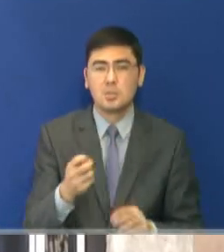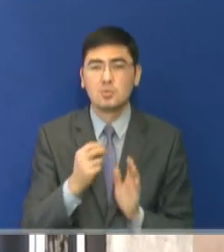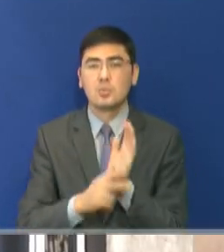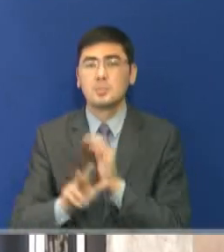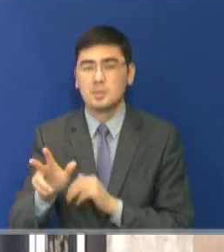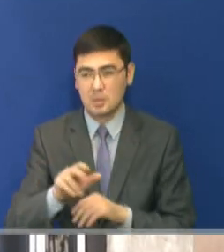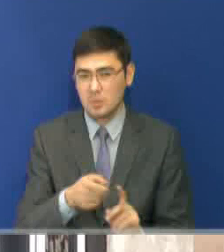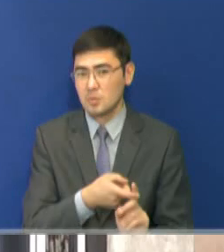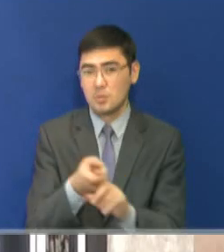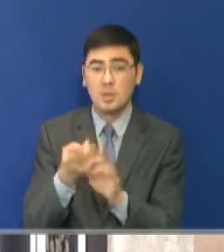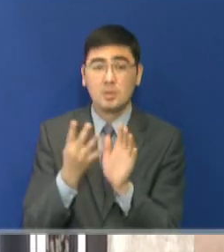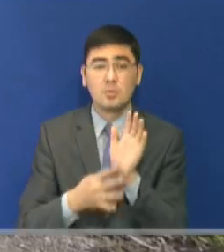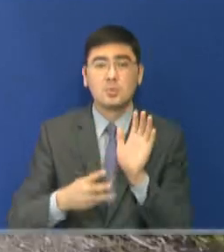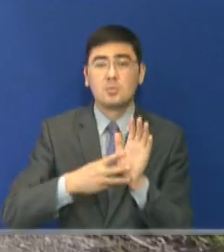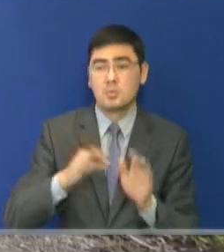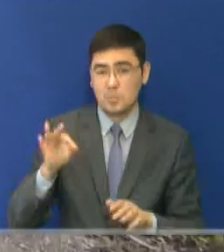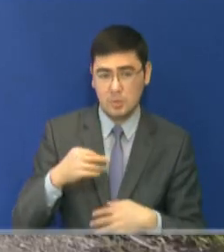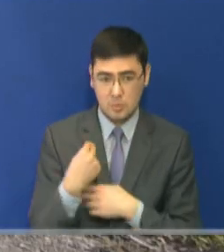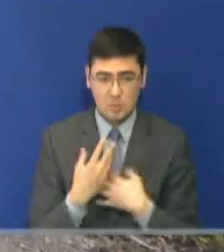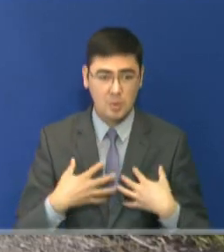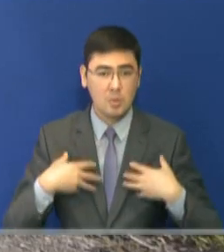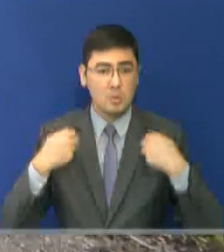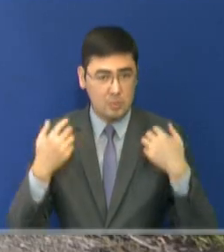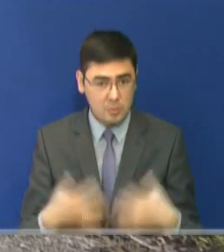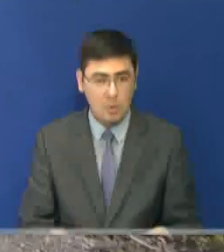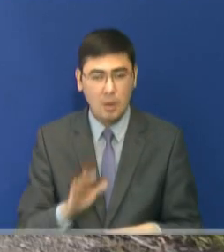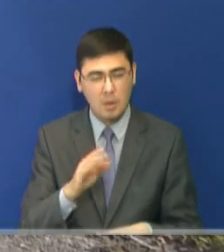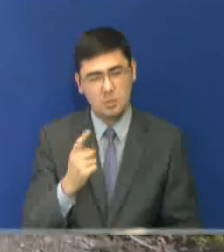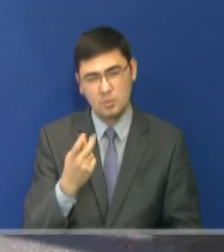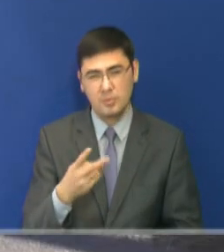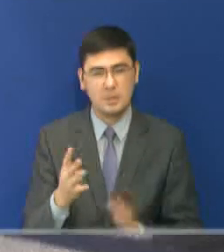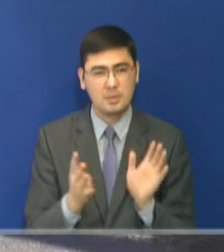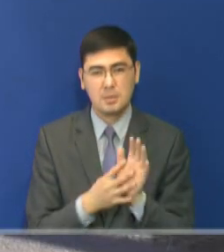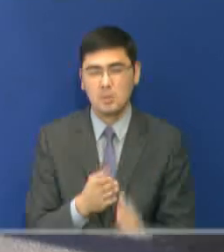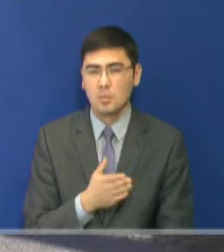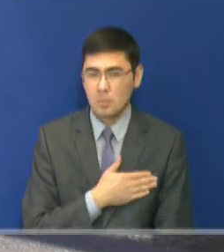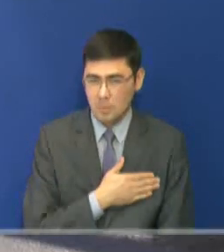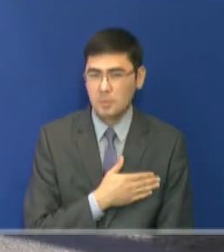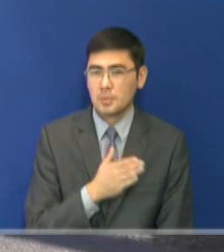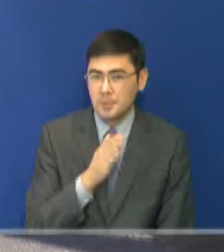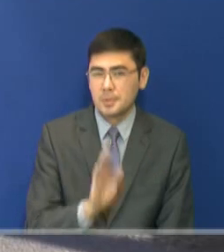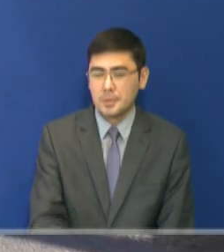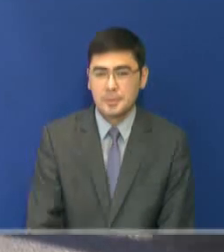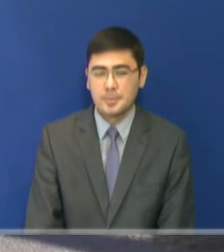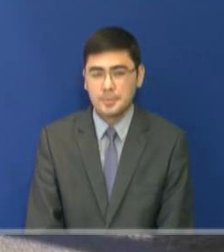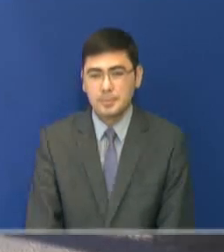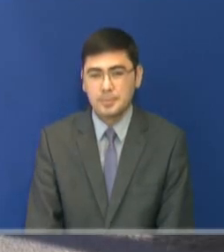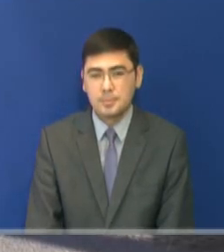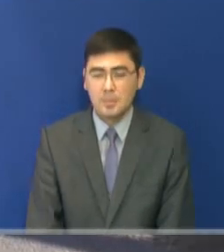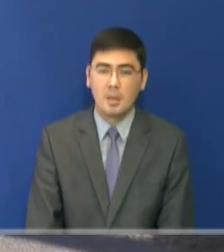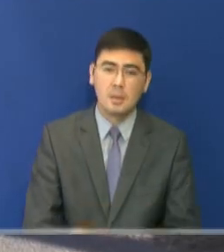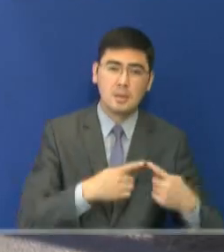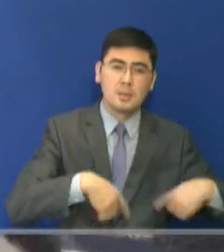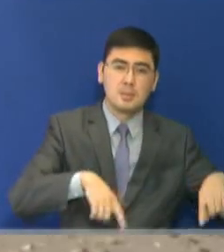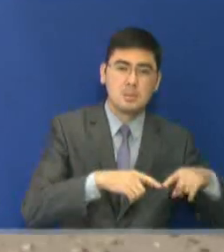вирусом. 98% больных вылечились и, к сожалению, 129 человек погибли. По данным Комитета контроля качества